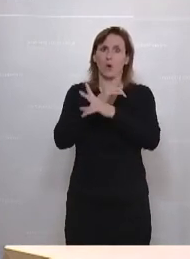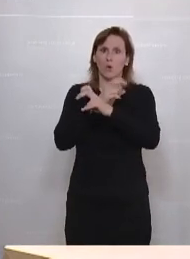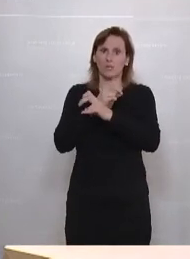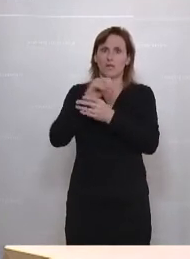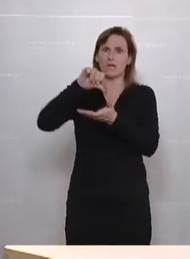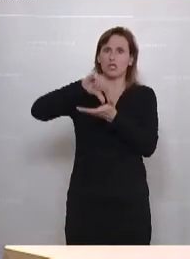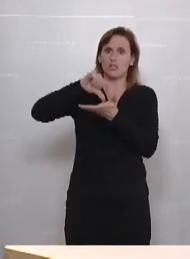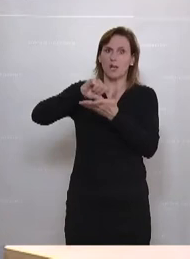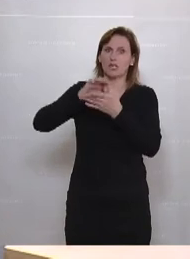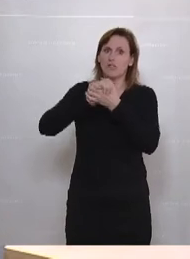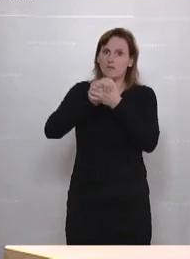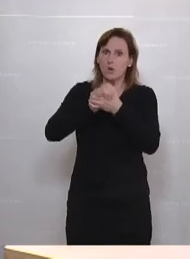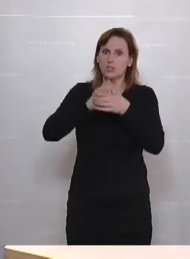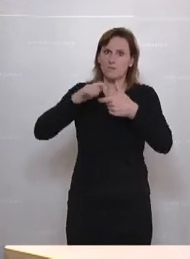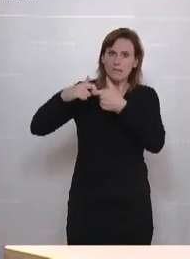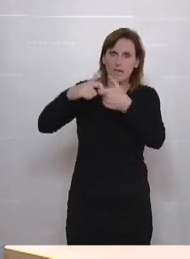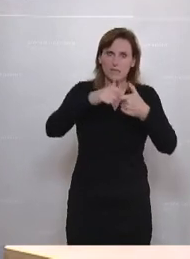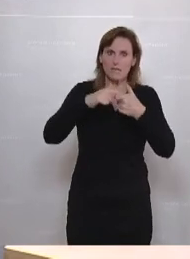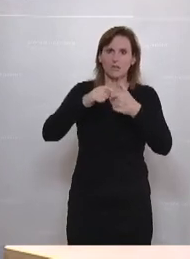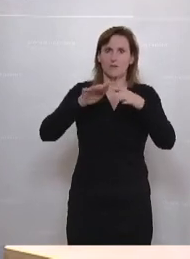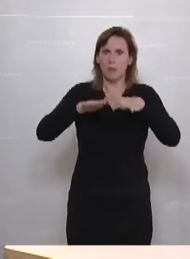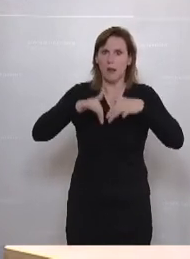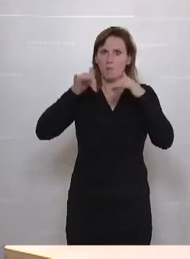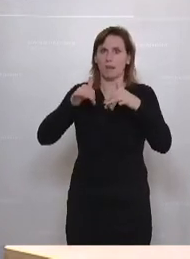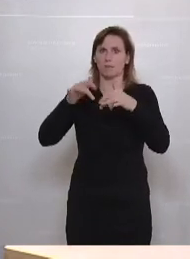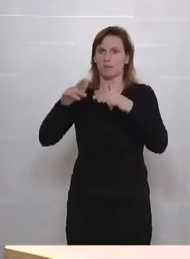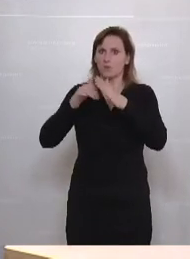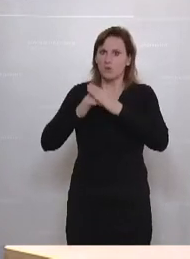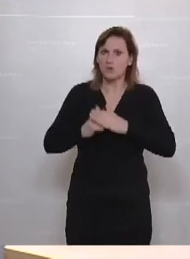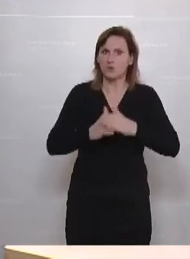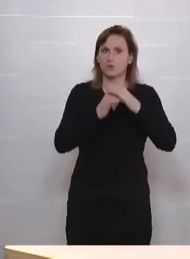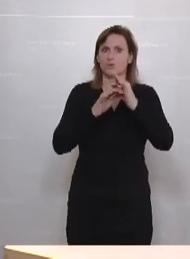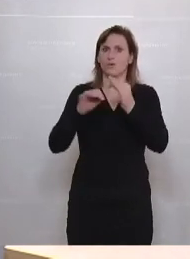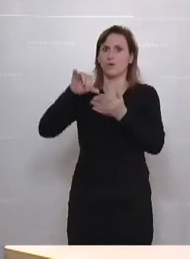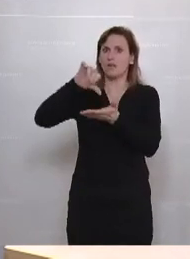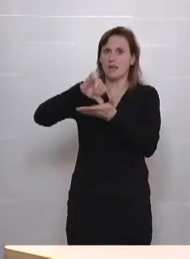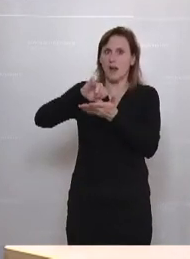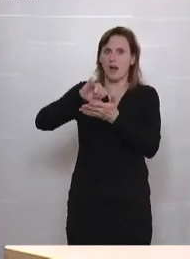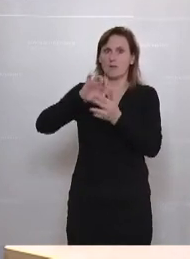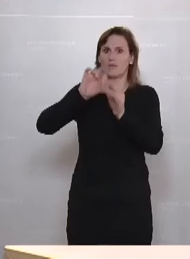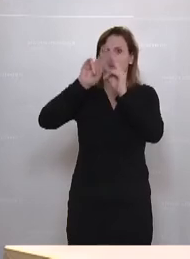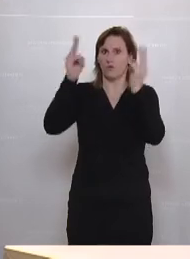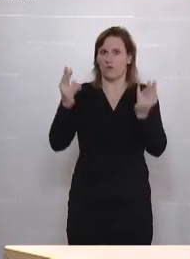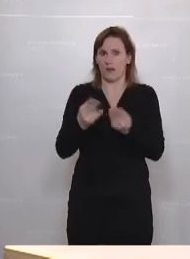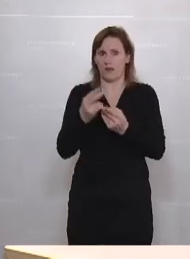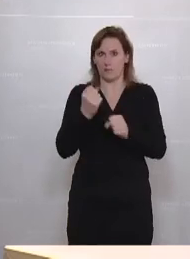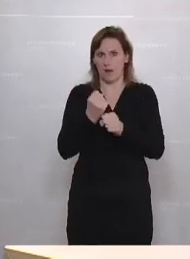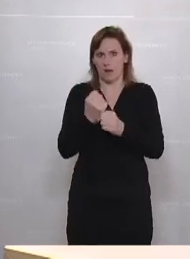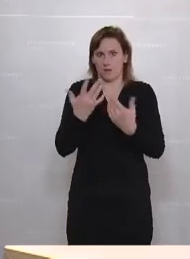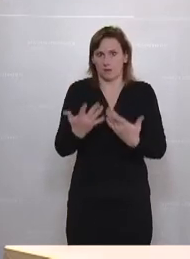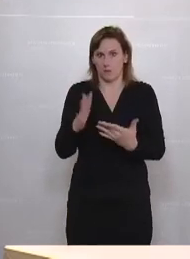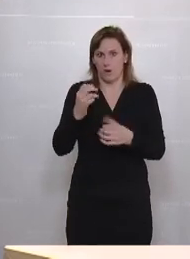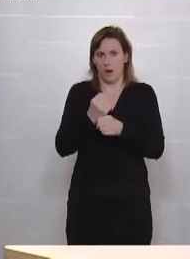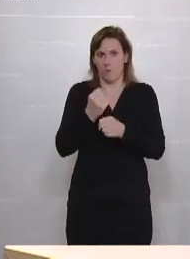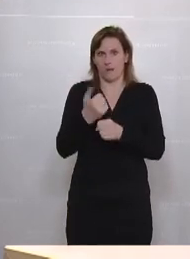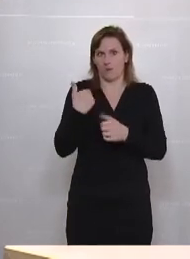auf Parlamentsebene für Ihre Unterstützungen, die Sie hier für den Iran und auch für die Welt in dem Sinne eigentlich hier machen, wie Sie zuvor